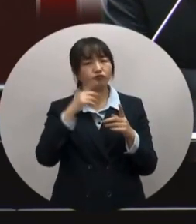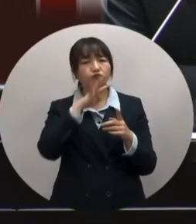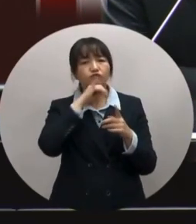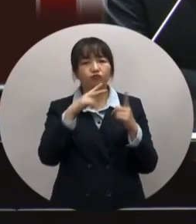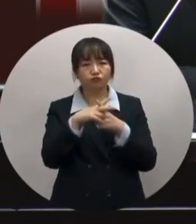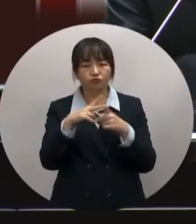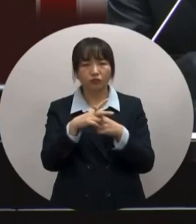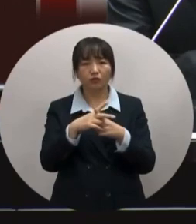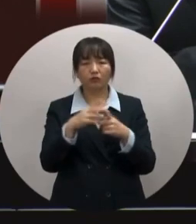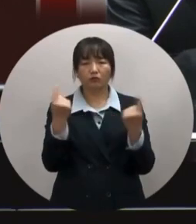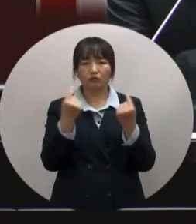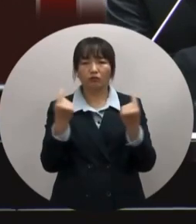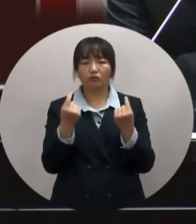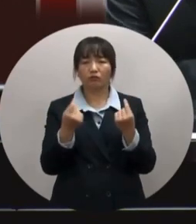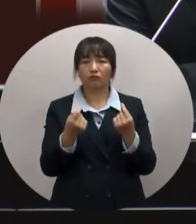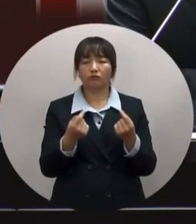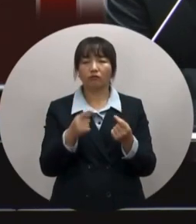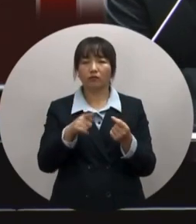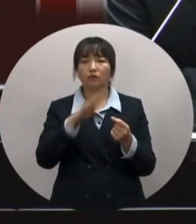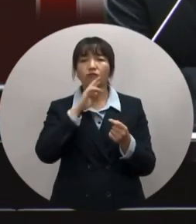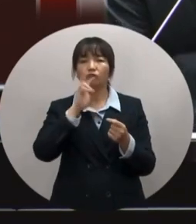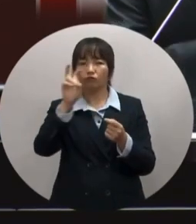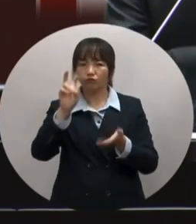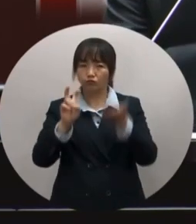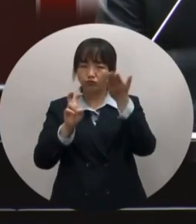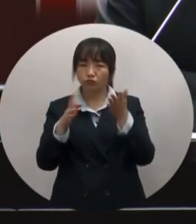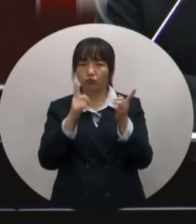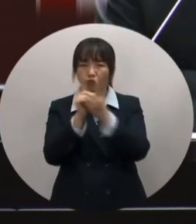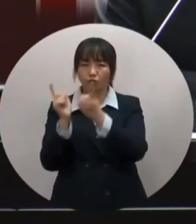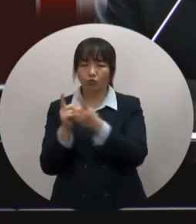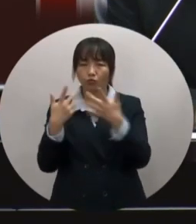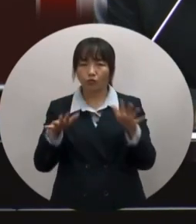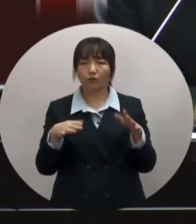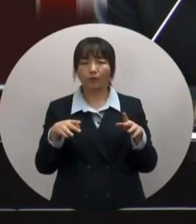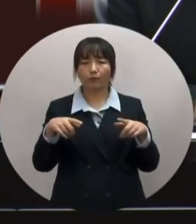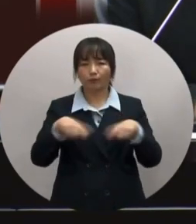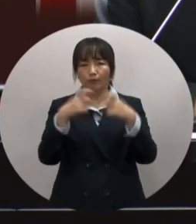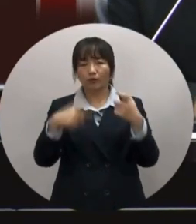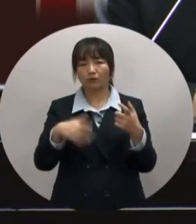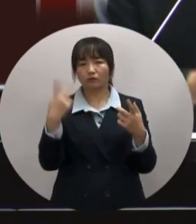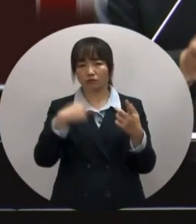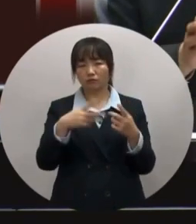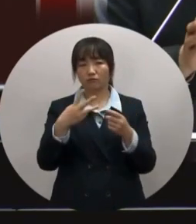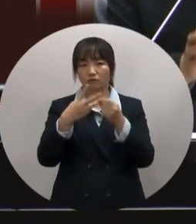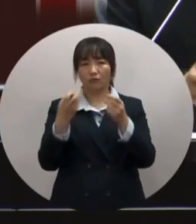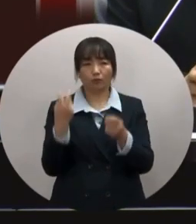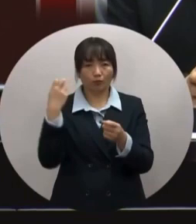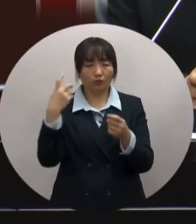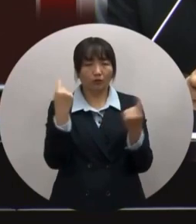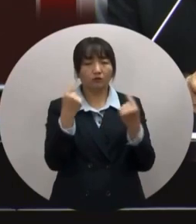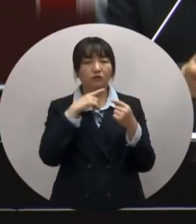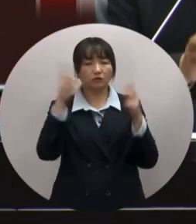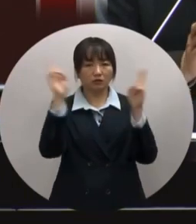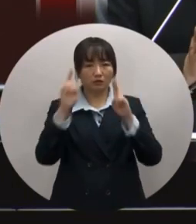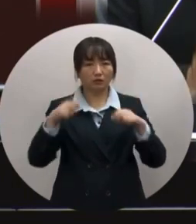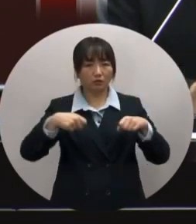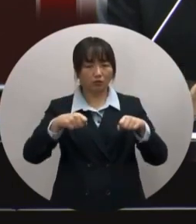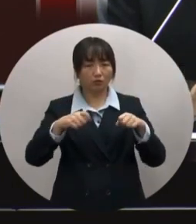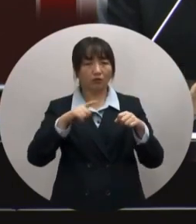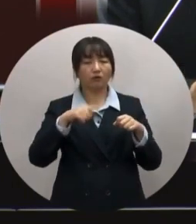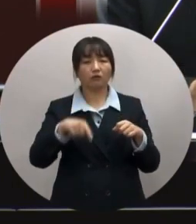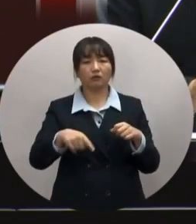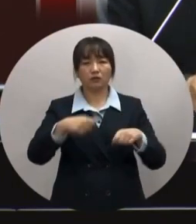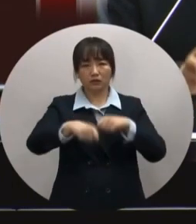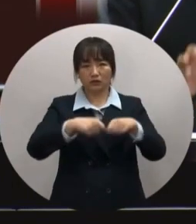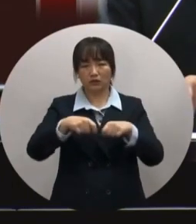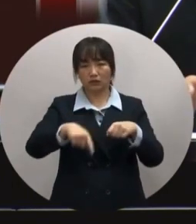年齡為什麼趨向於就是說20歲上下再來第三個有些新興現象就是像電動這個